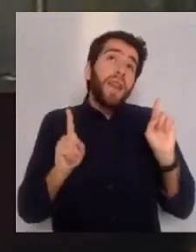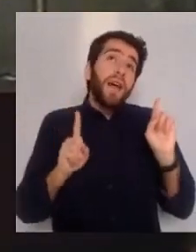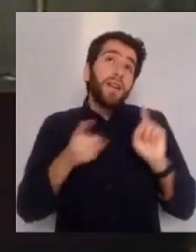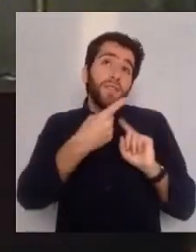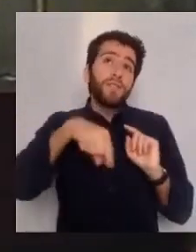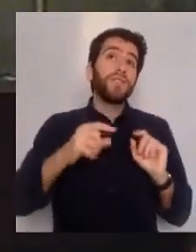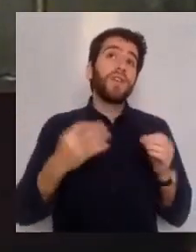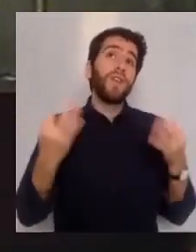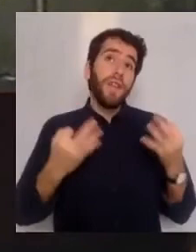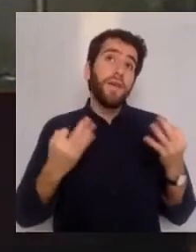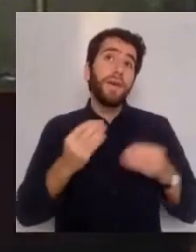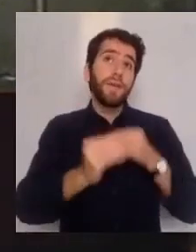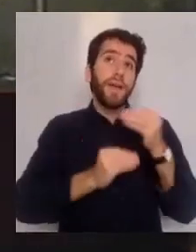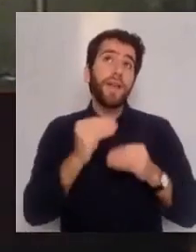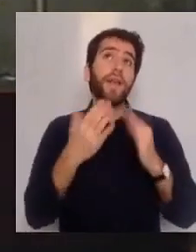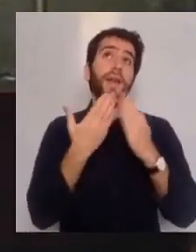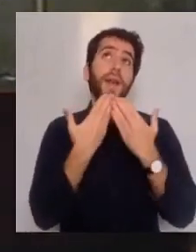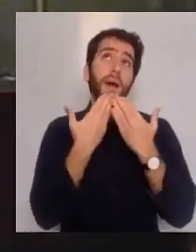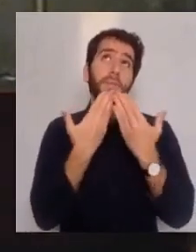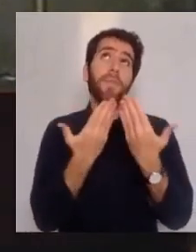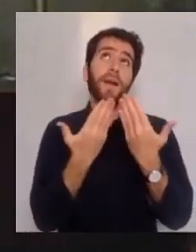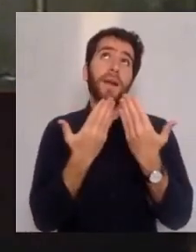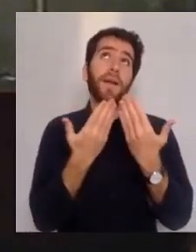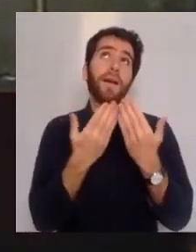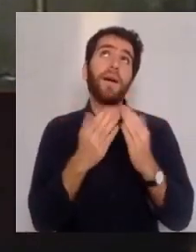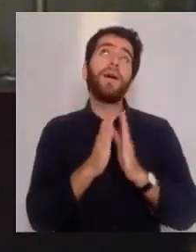vegi, que et reconegui,